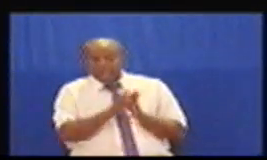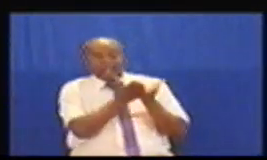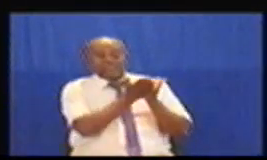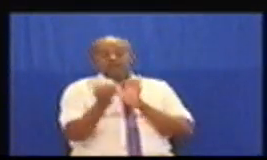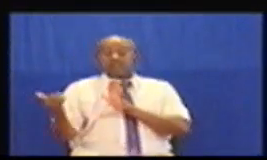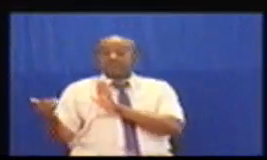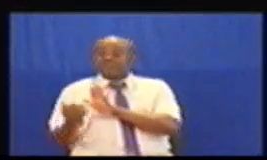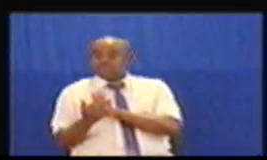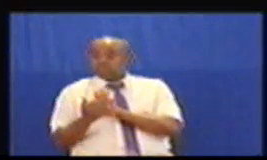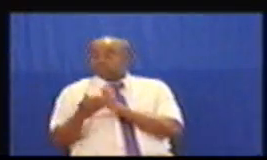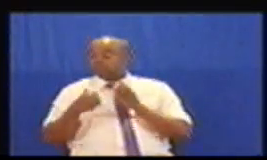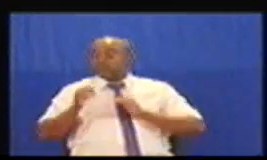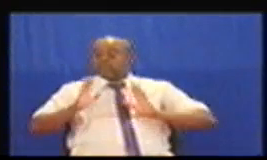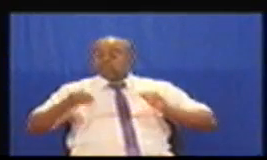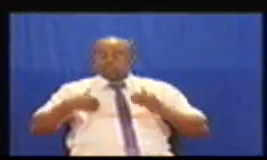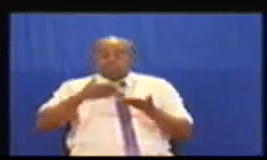nimethibitisha